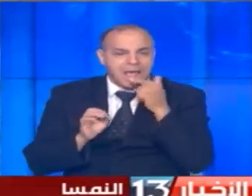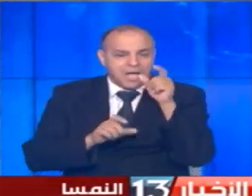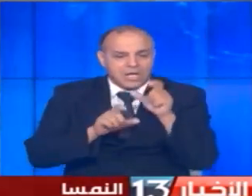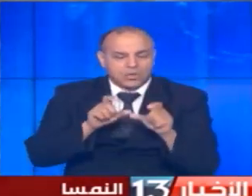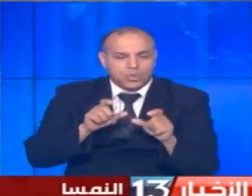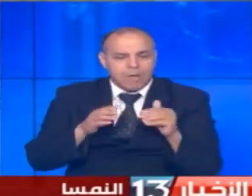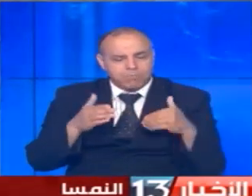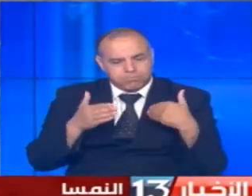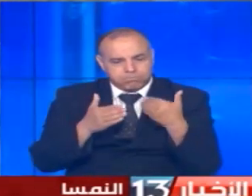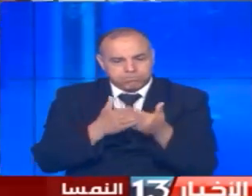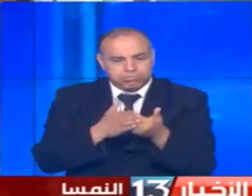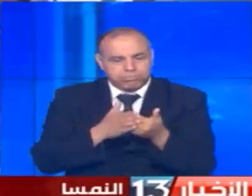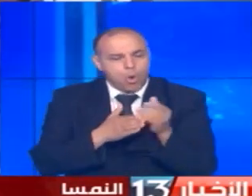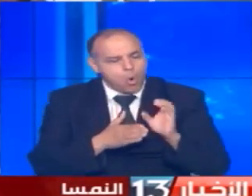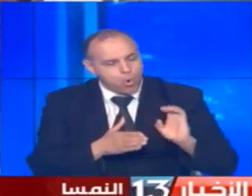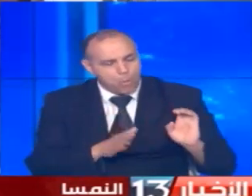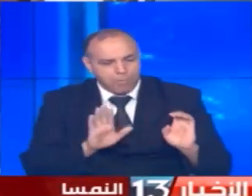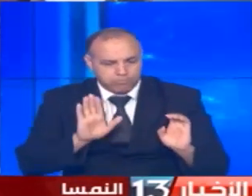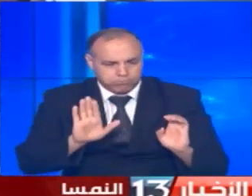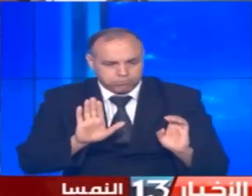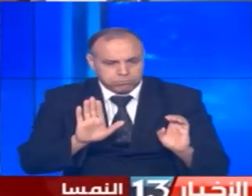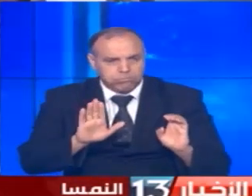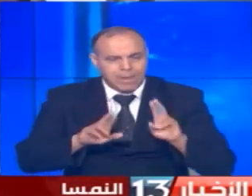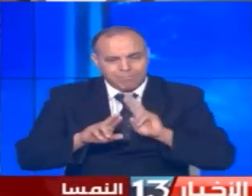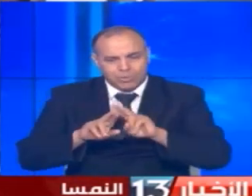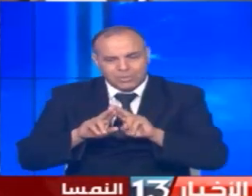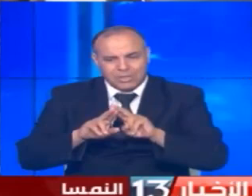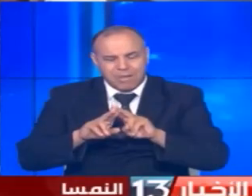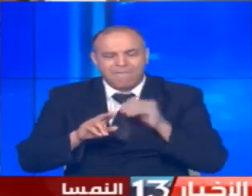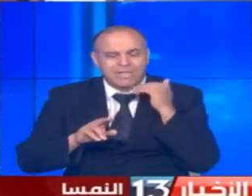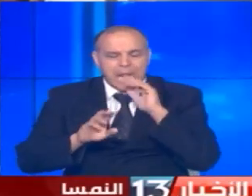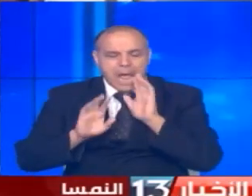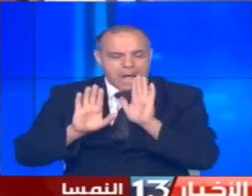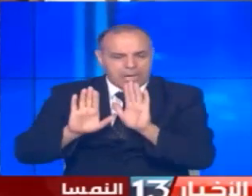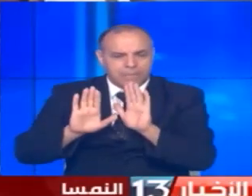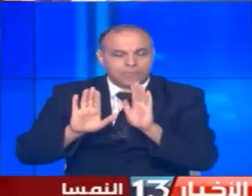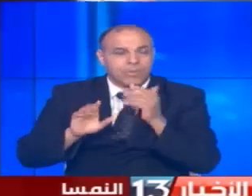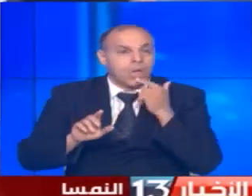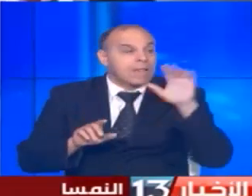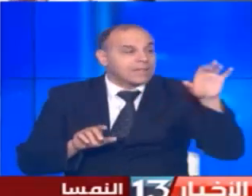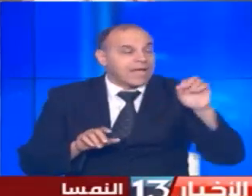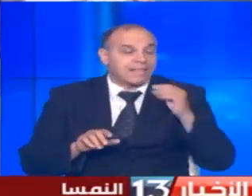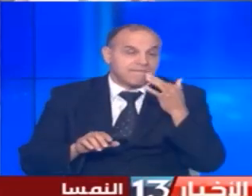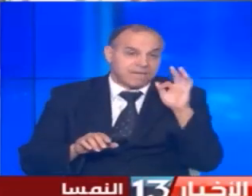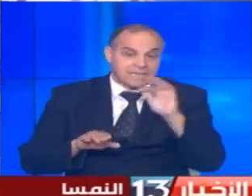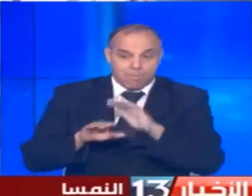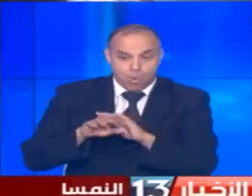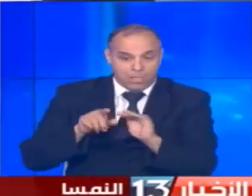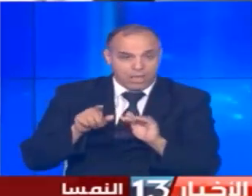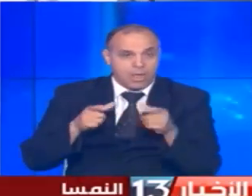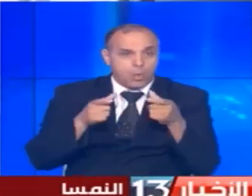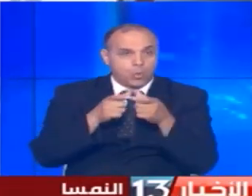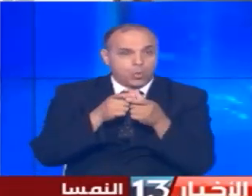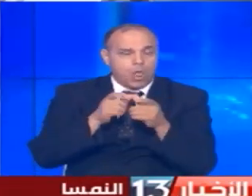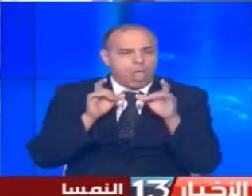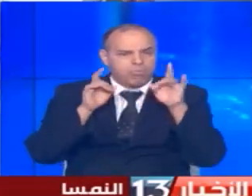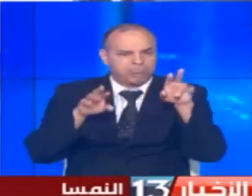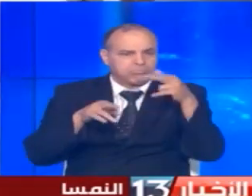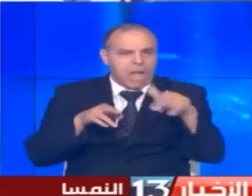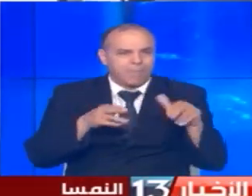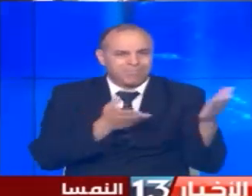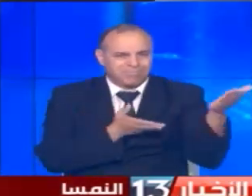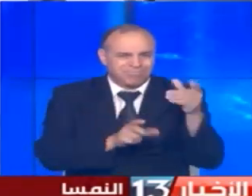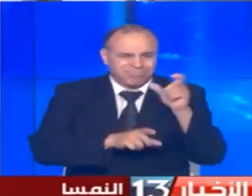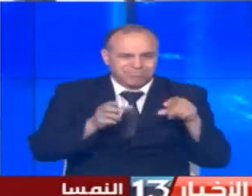بعد وصولهم إلى أوروبا بدل المعالجات المتسرعة. ودعت فرنسا في هذا الإطار البلدان الرافضة قطعيا